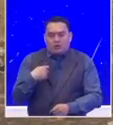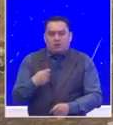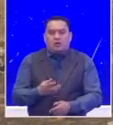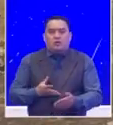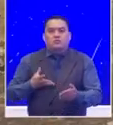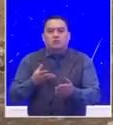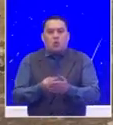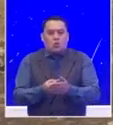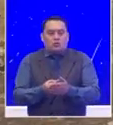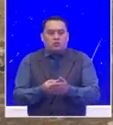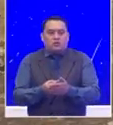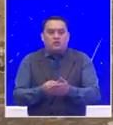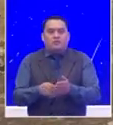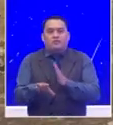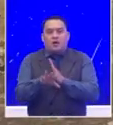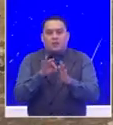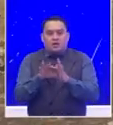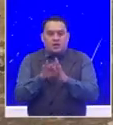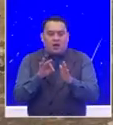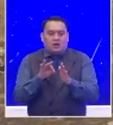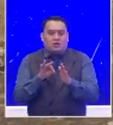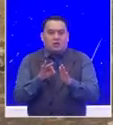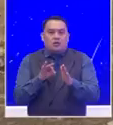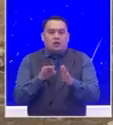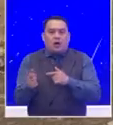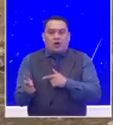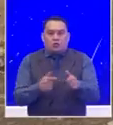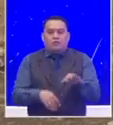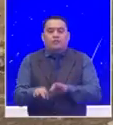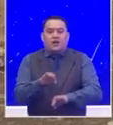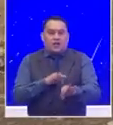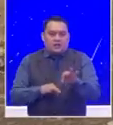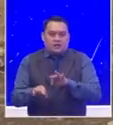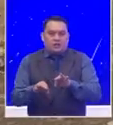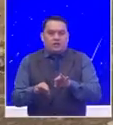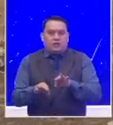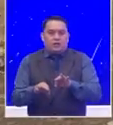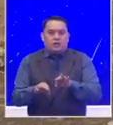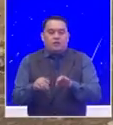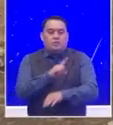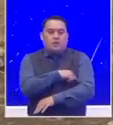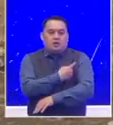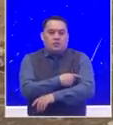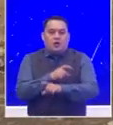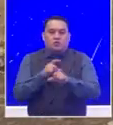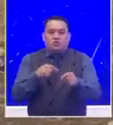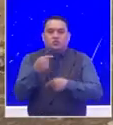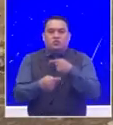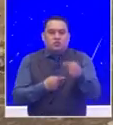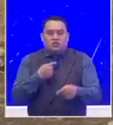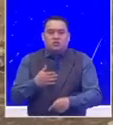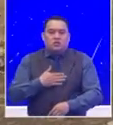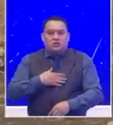инвестора. Также определен, земля определена. Они тоже готовят сейчас проект. Теперь медпункт у нас будет строиться через нас,